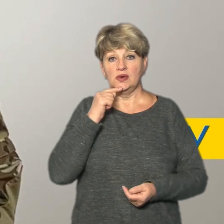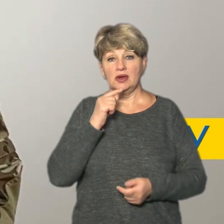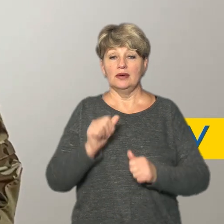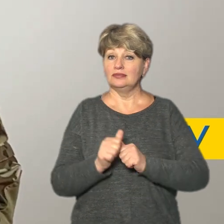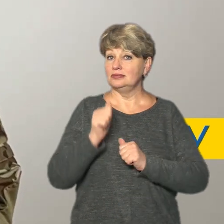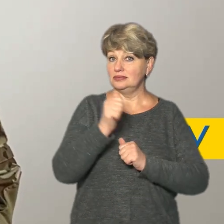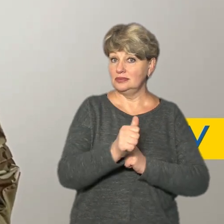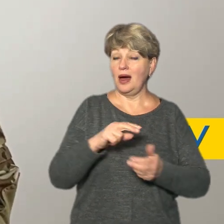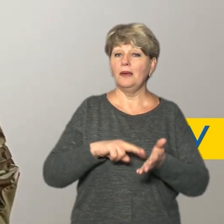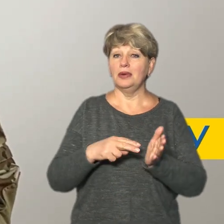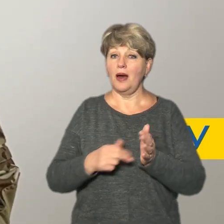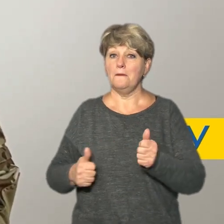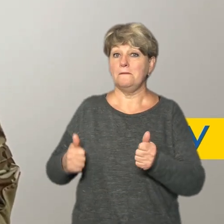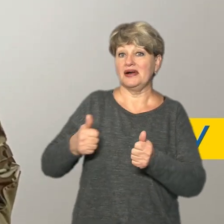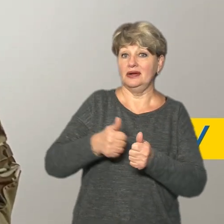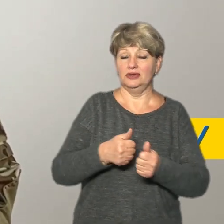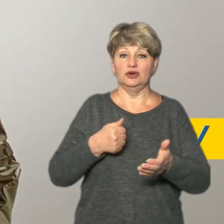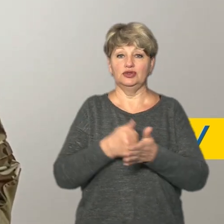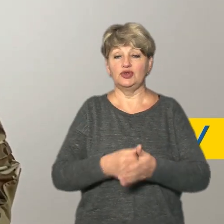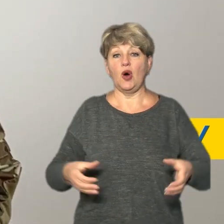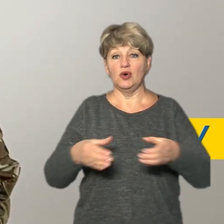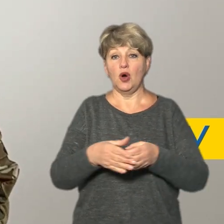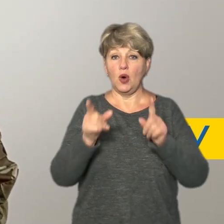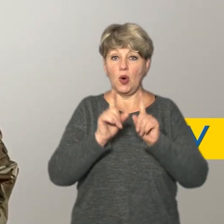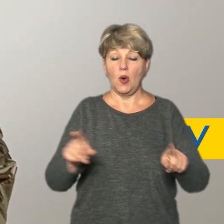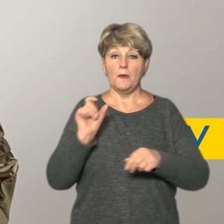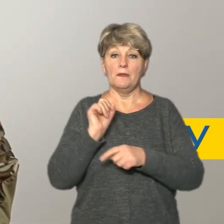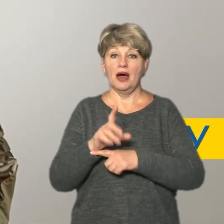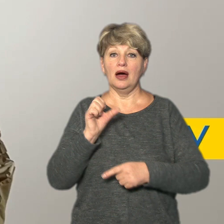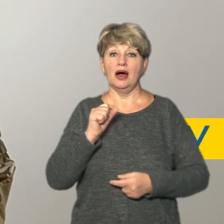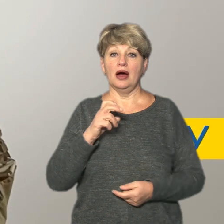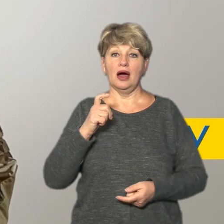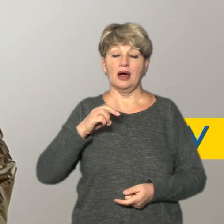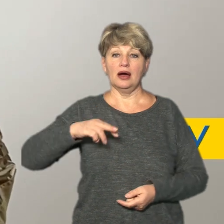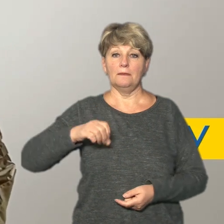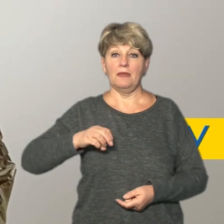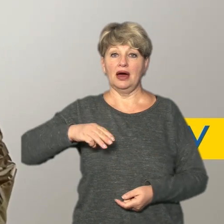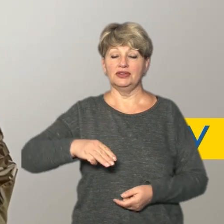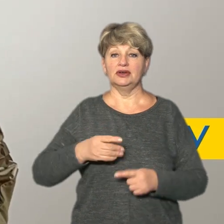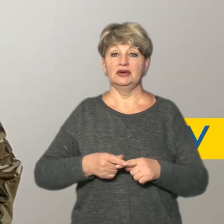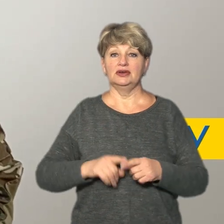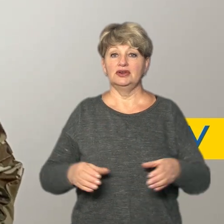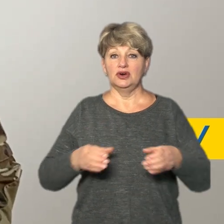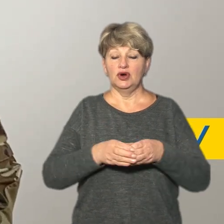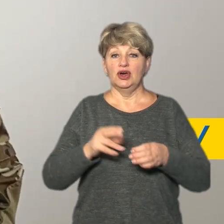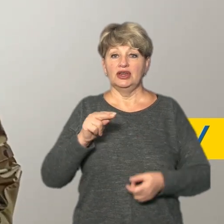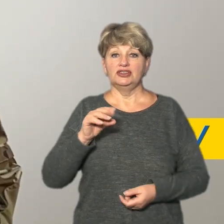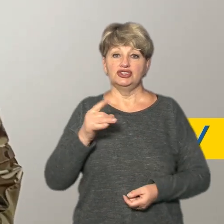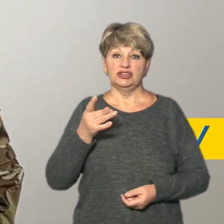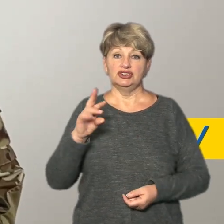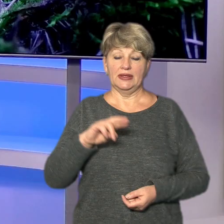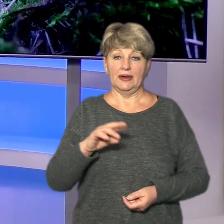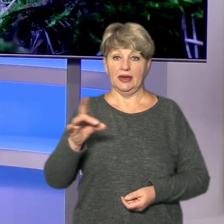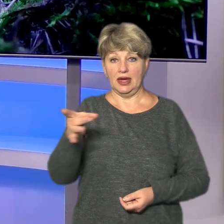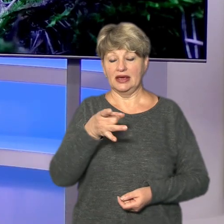планував приєднатися до мобільного загону особливого призначення ахмат більш відомого як ОМОН розгвардії громадянській